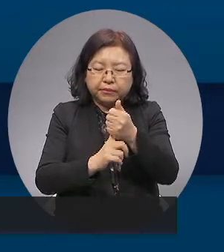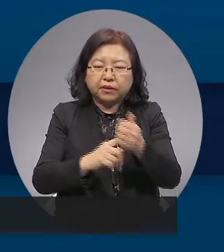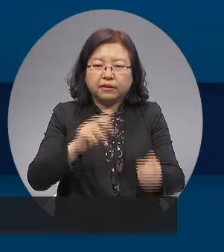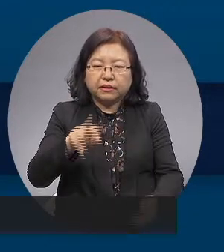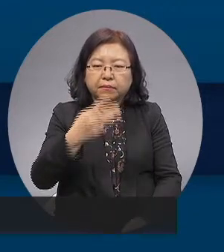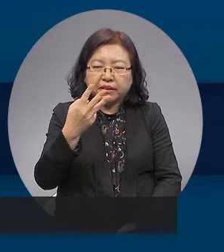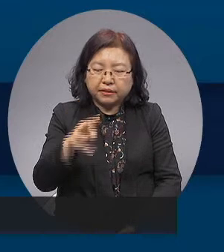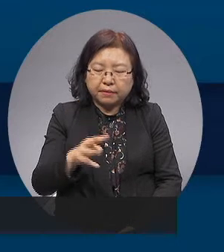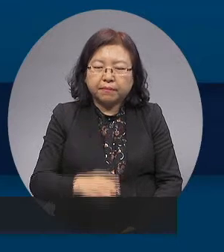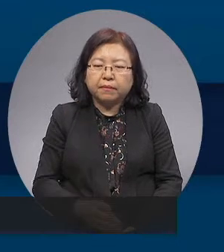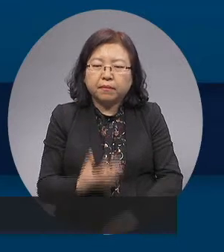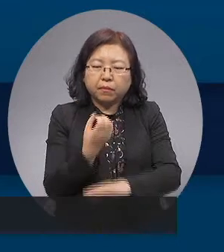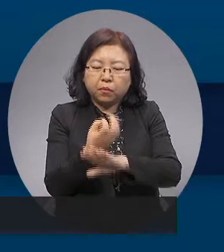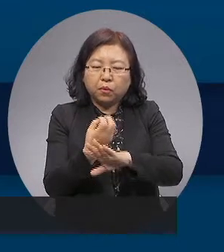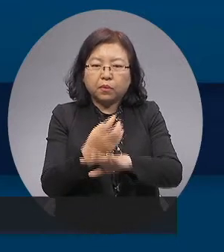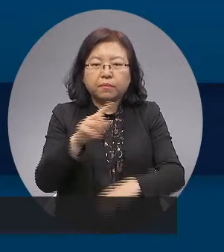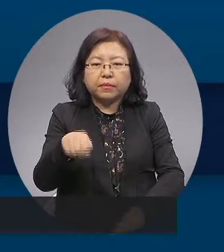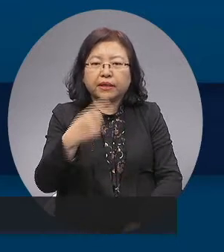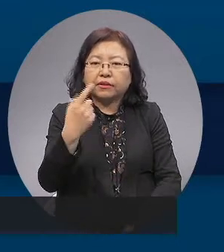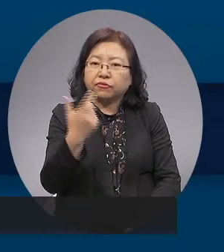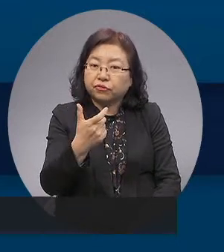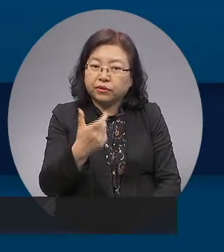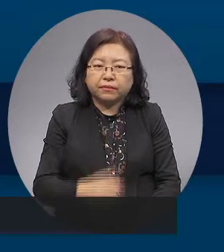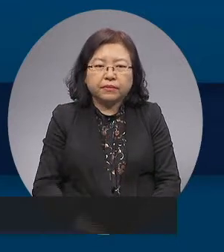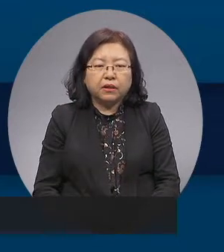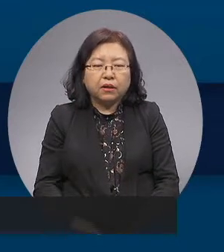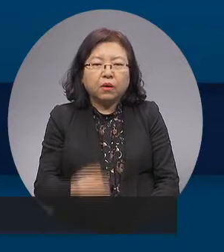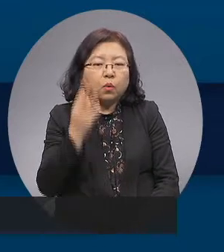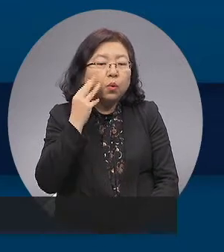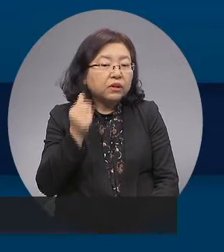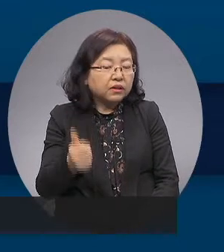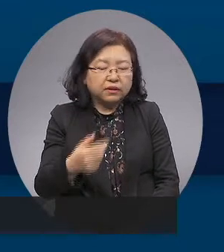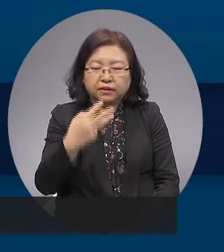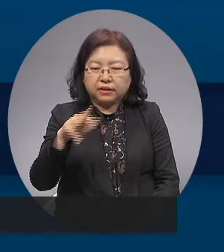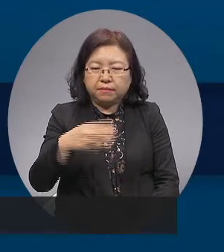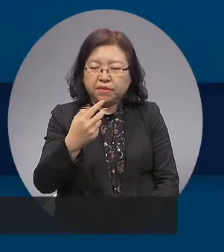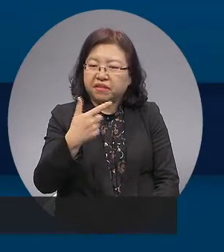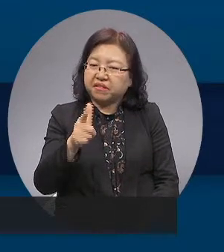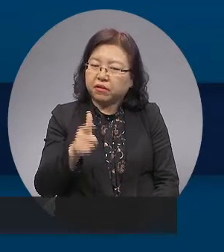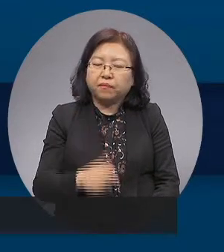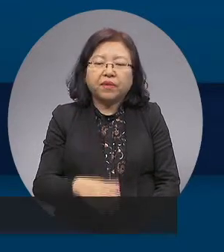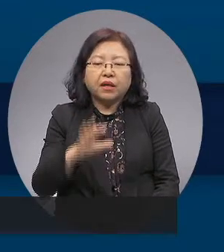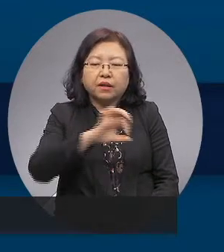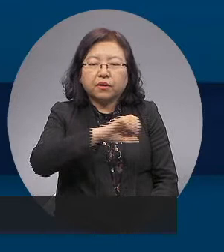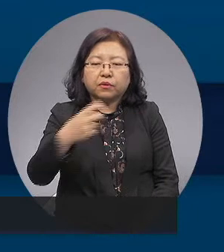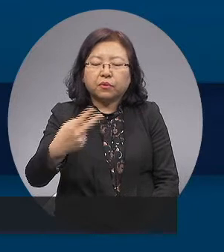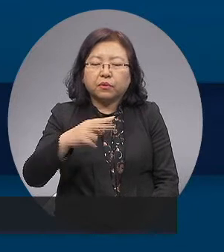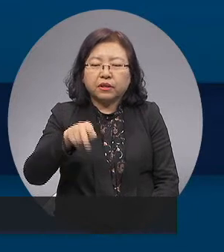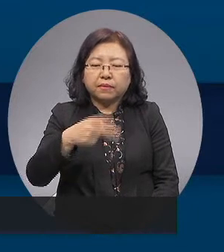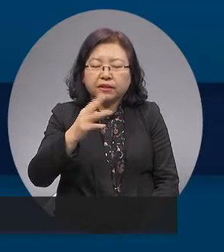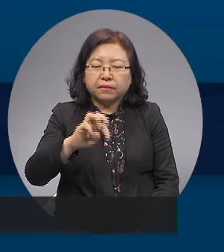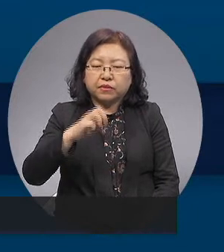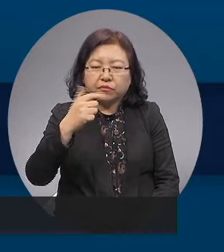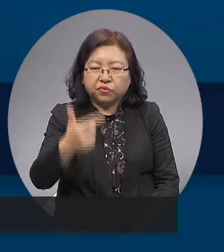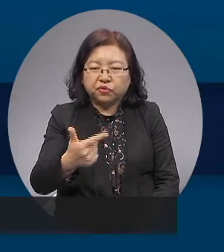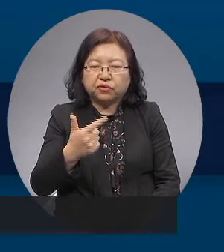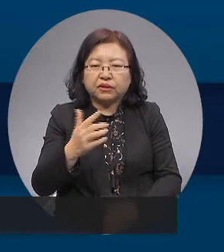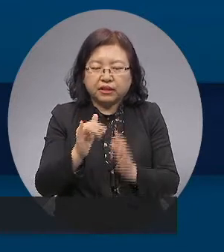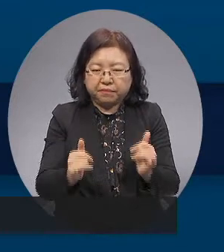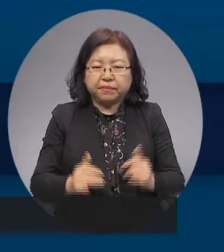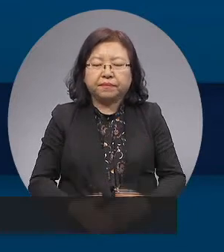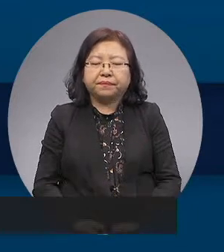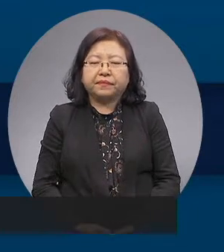증평 303명, 보은 160명, 옥천 306명, 영동